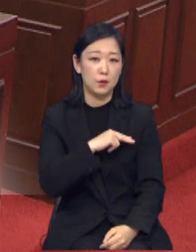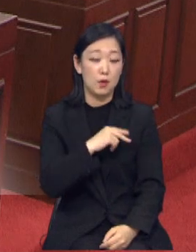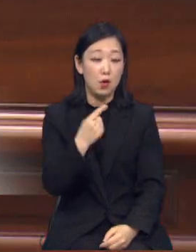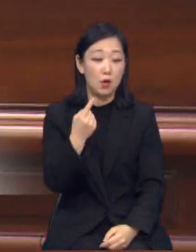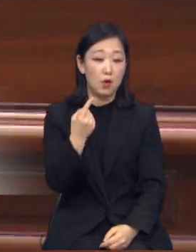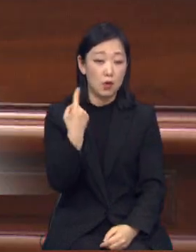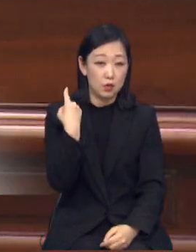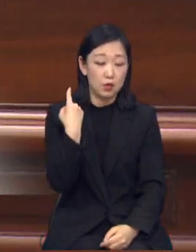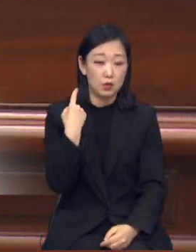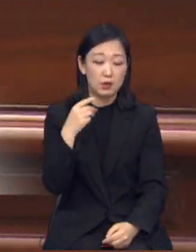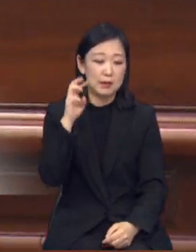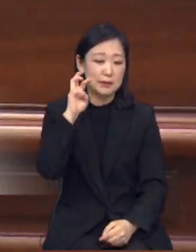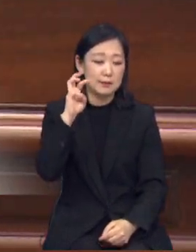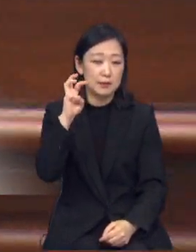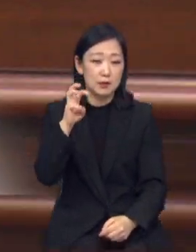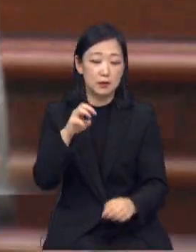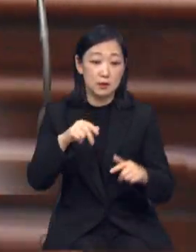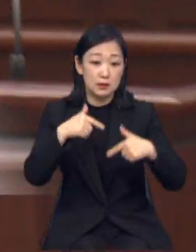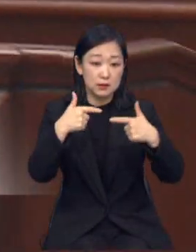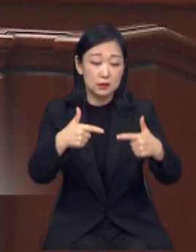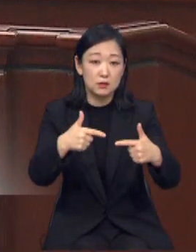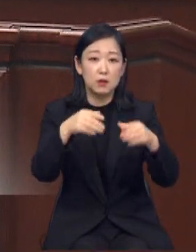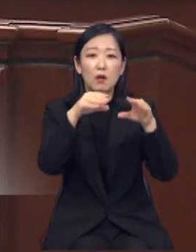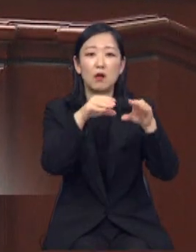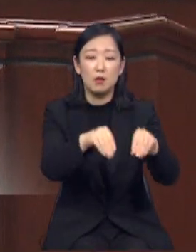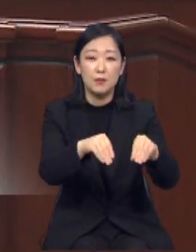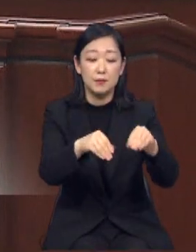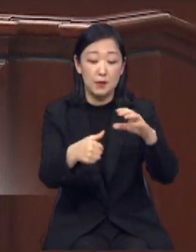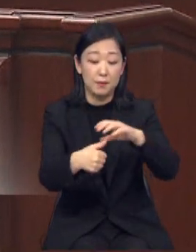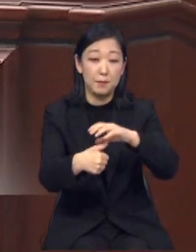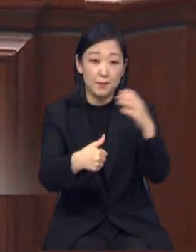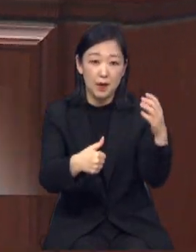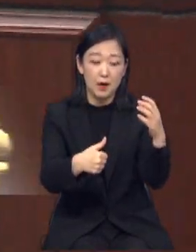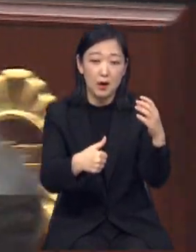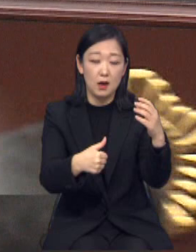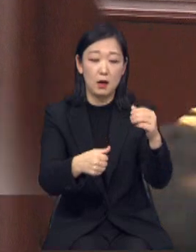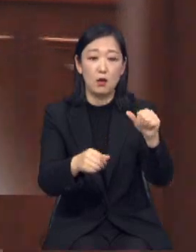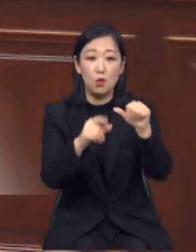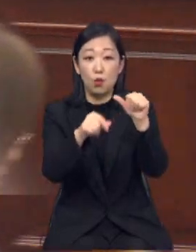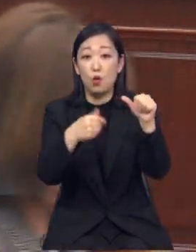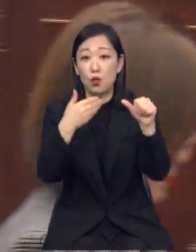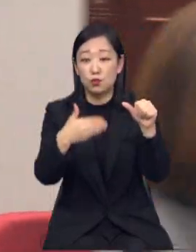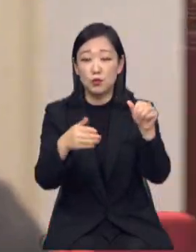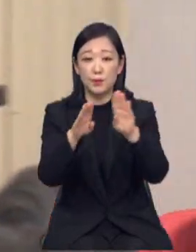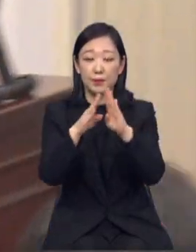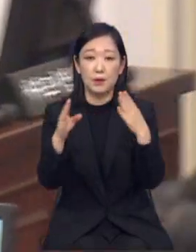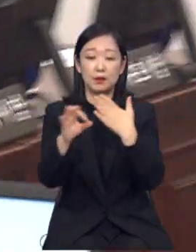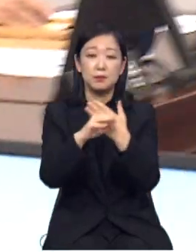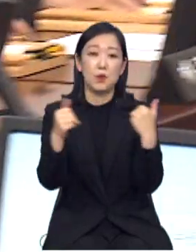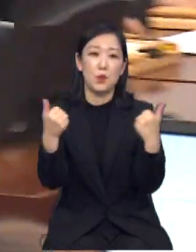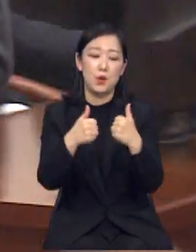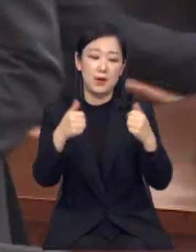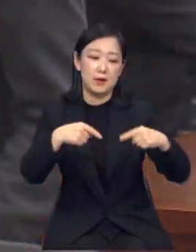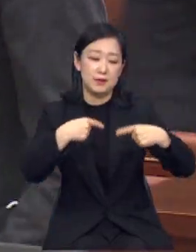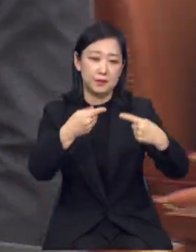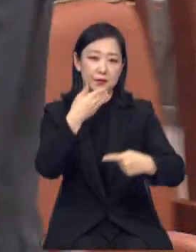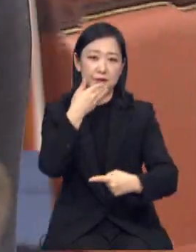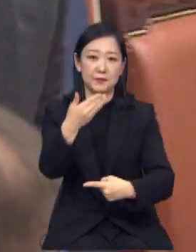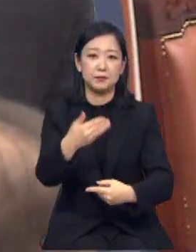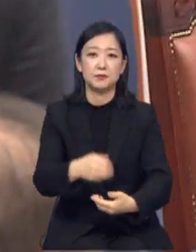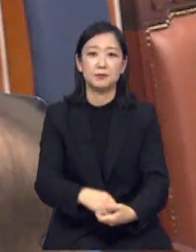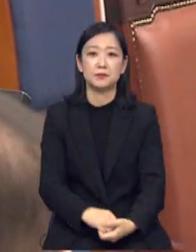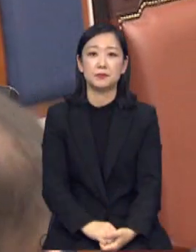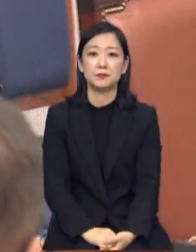어제 날짜로 30일간의 출석 정지 징계 기간이 끝나 다음 달 9일부터 열리는 5월 임시회에서는 참석할 수